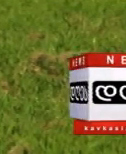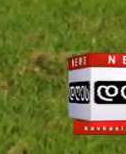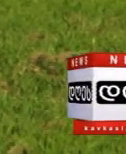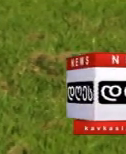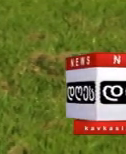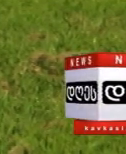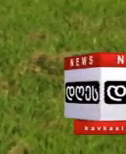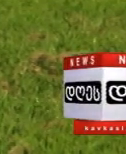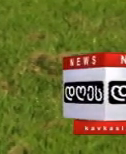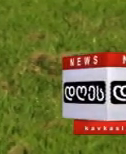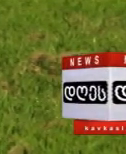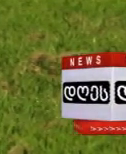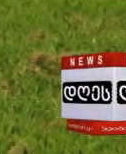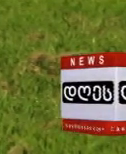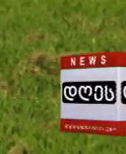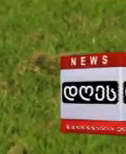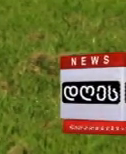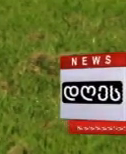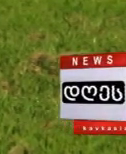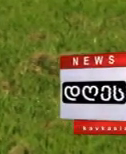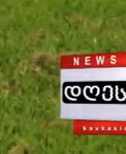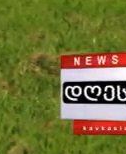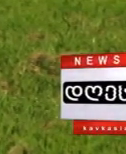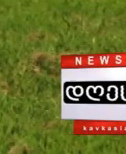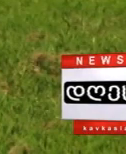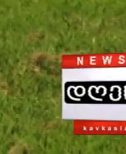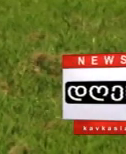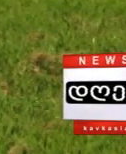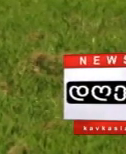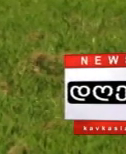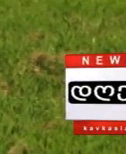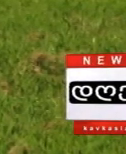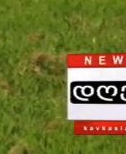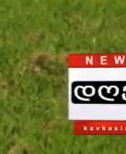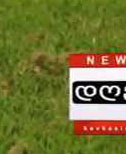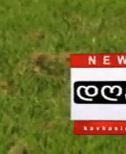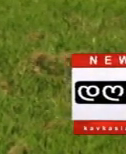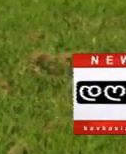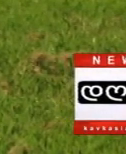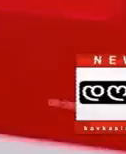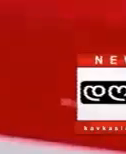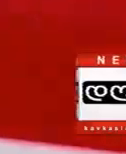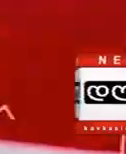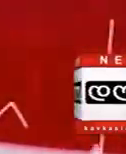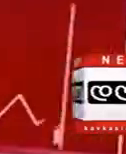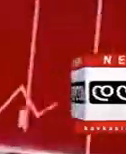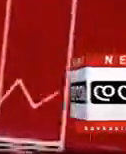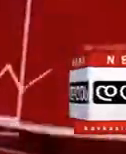მივიტანოთ ინფორმაცია და სწორად გავაშუქოთ აღნიშნული საკითხები.